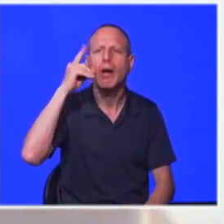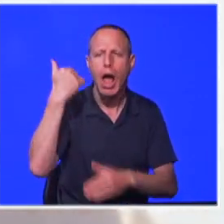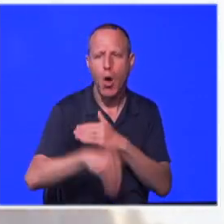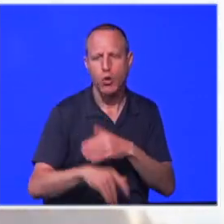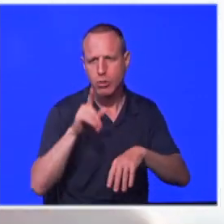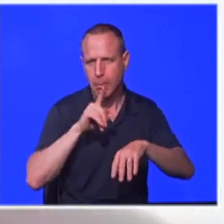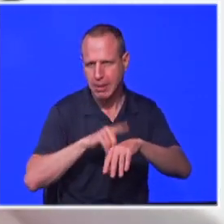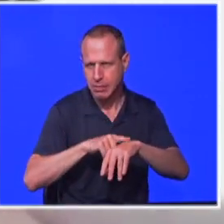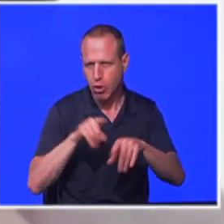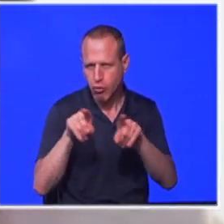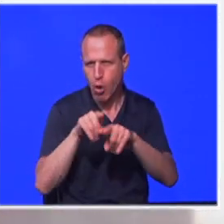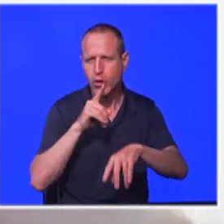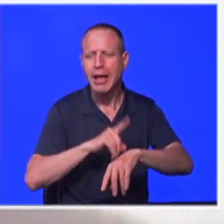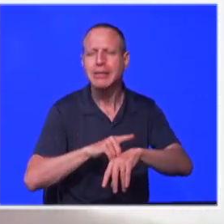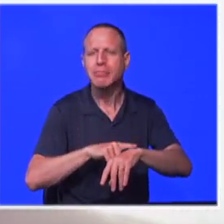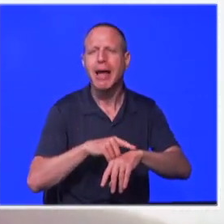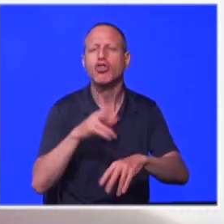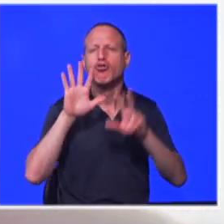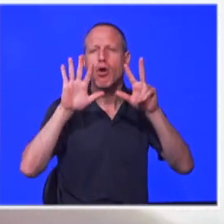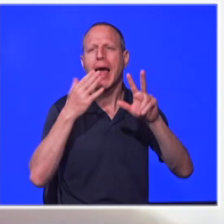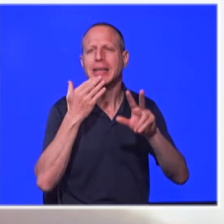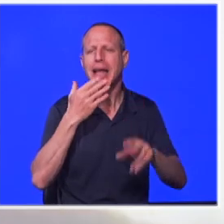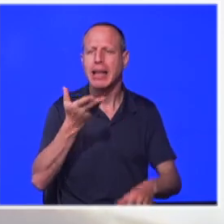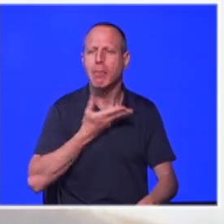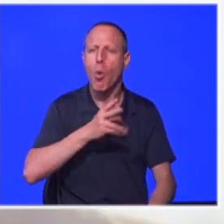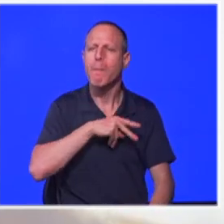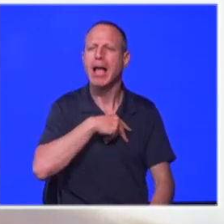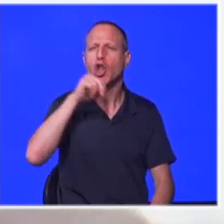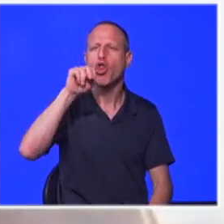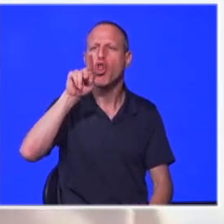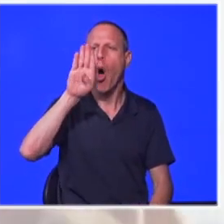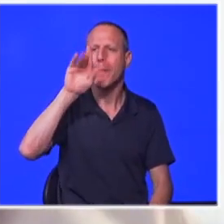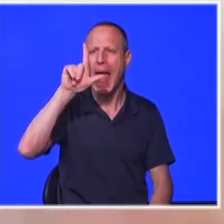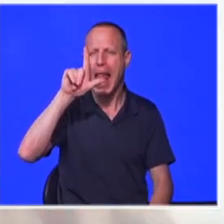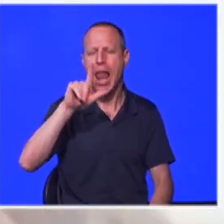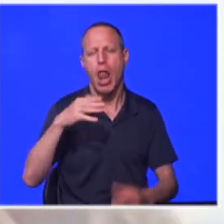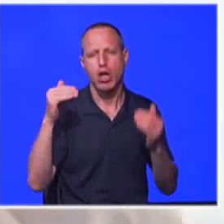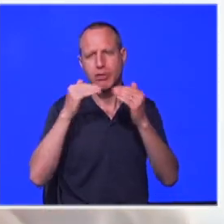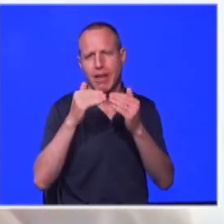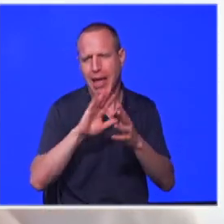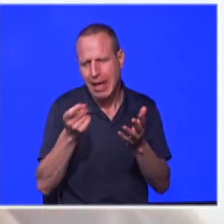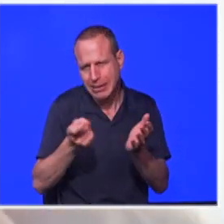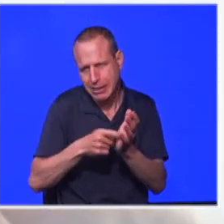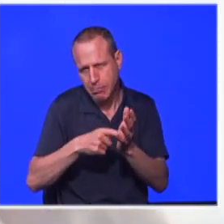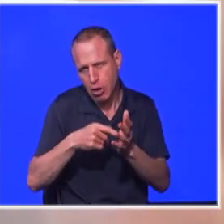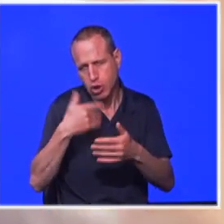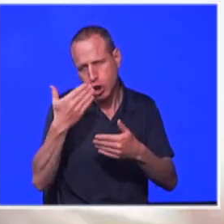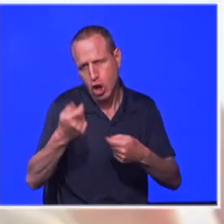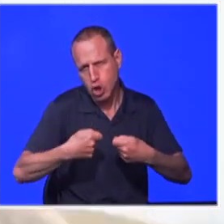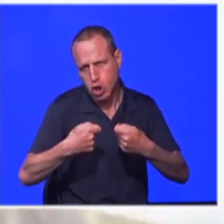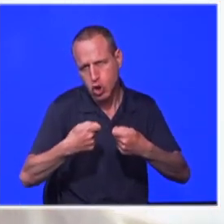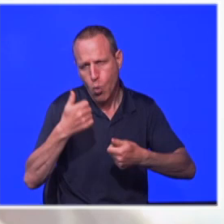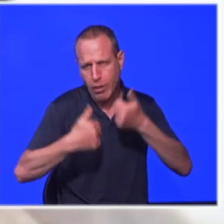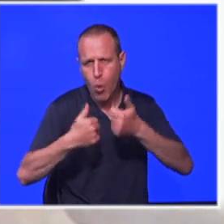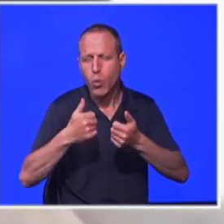בזמן שבאותו זמן 8 ישראלים קיבלו פרס נובל להשוואה, ככה שבעצם אין שום סיבה שיבצר שוק תחרותי.